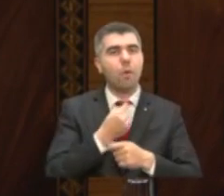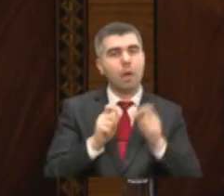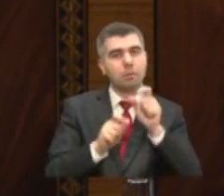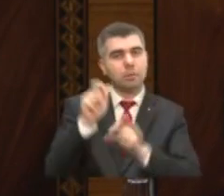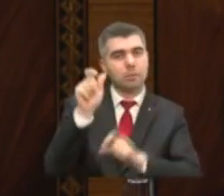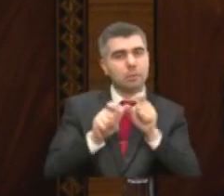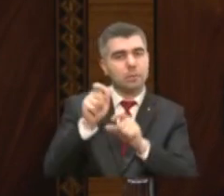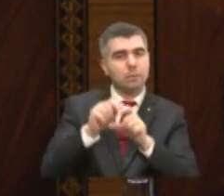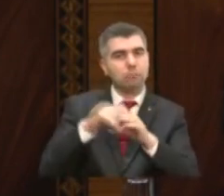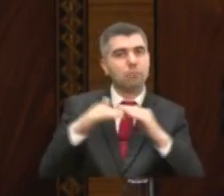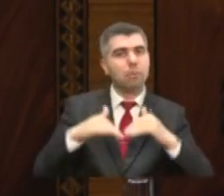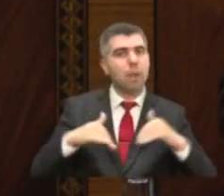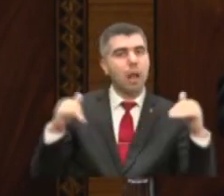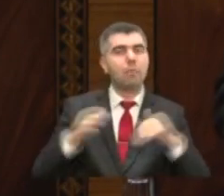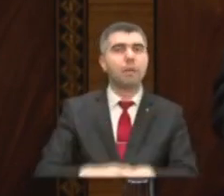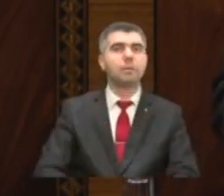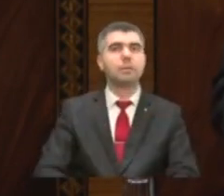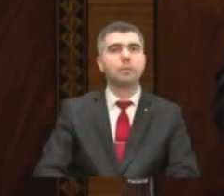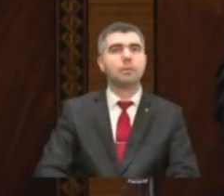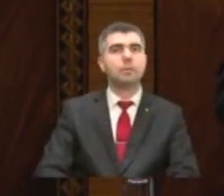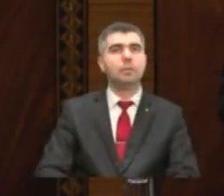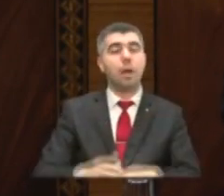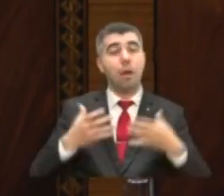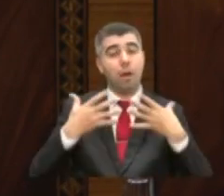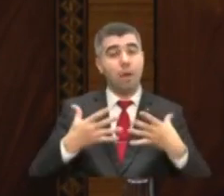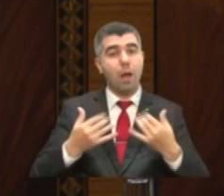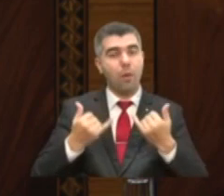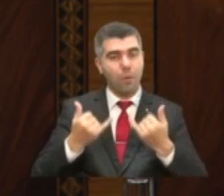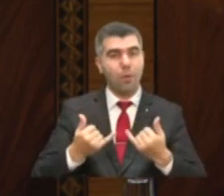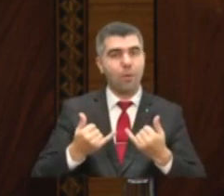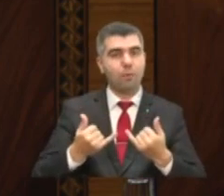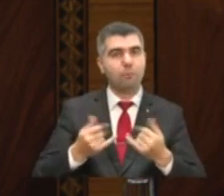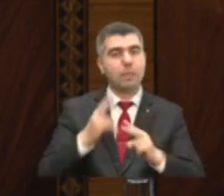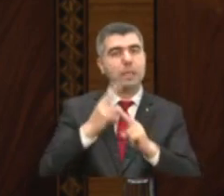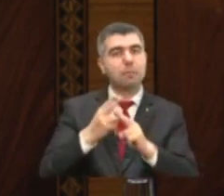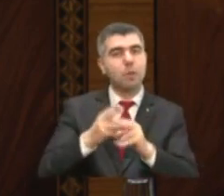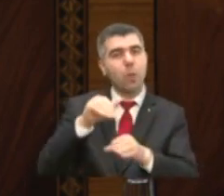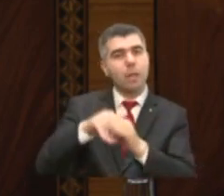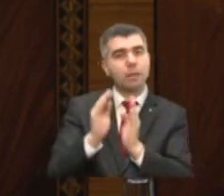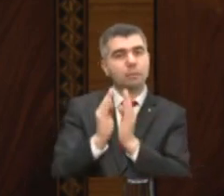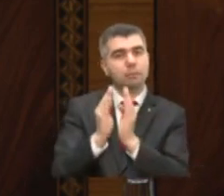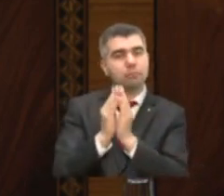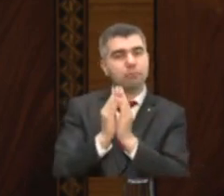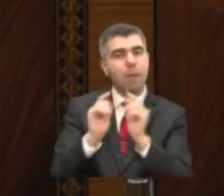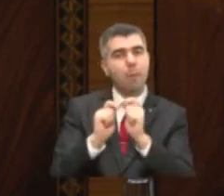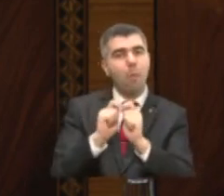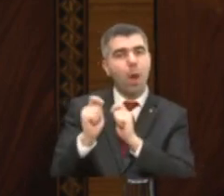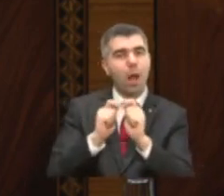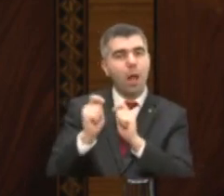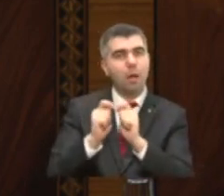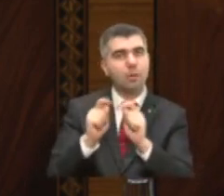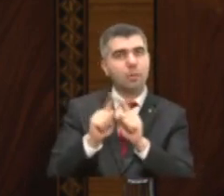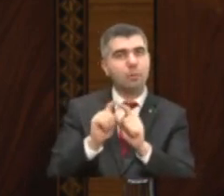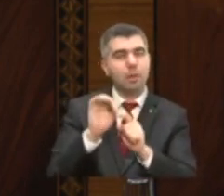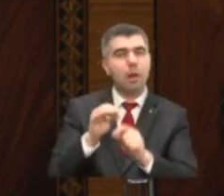السادة والسيدات النواب المحترمين، يشرفني أن أتناول الكلمة باسم فريق العدالة والتنمية لمناقشة موضوع